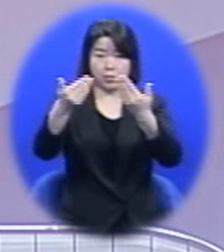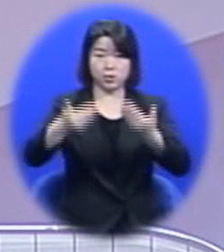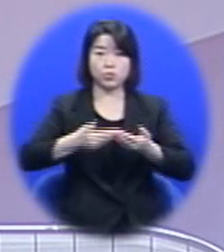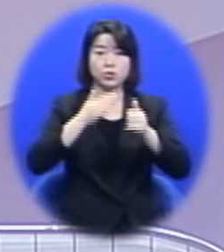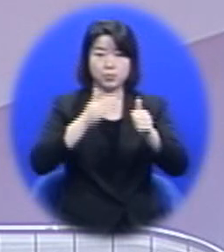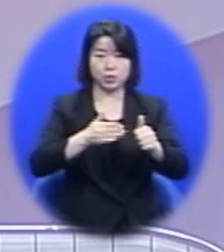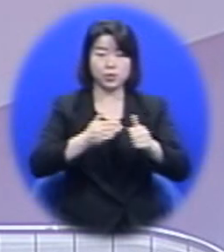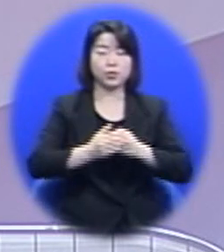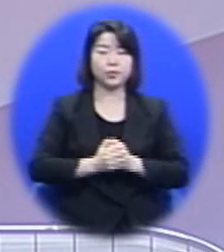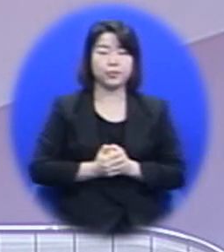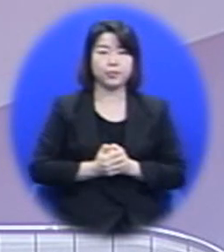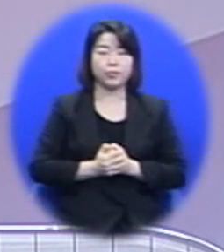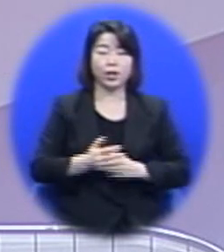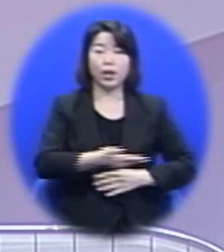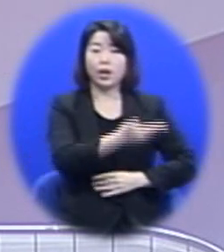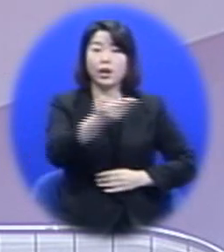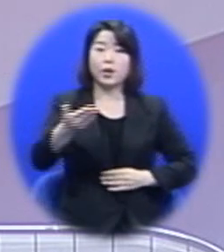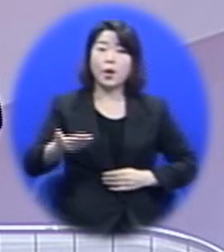주십시오.